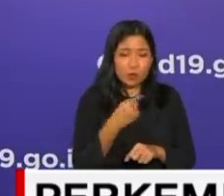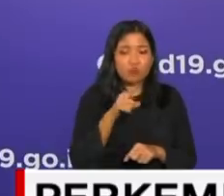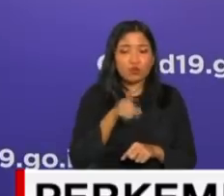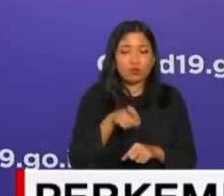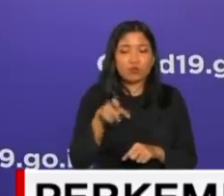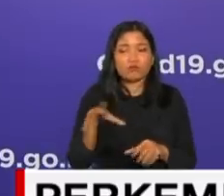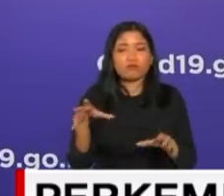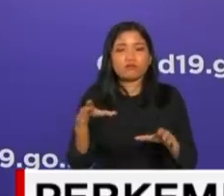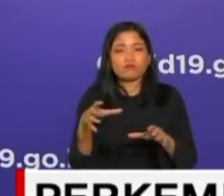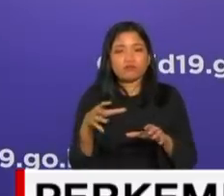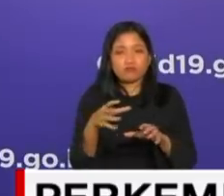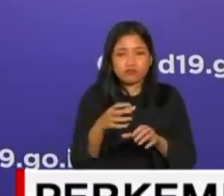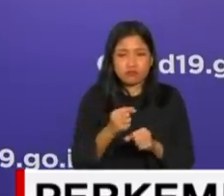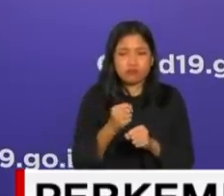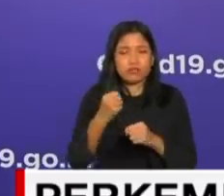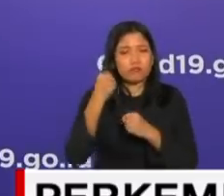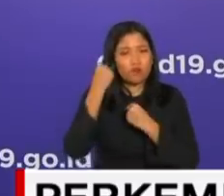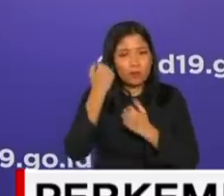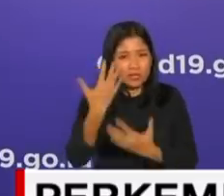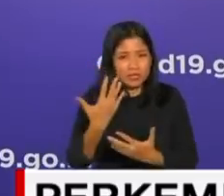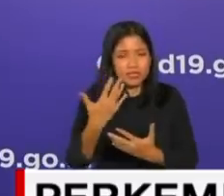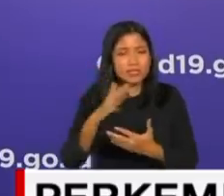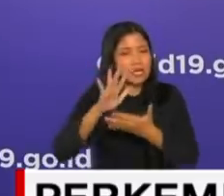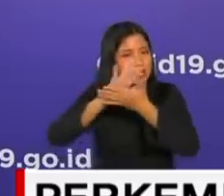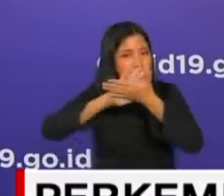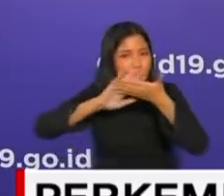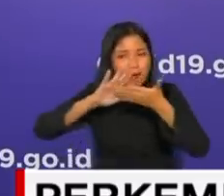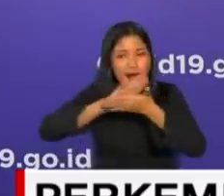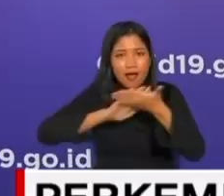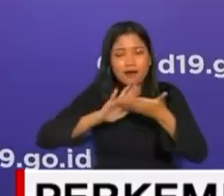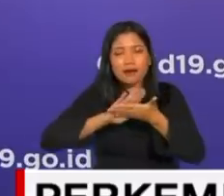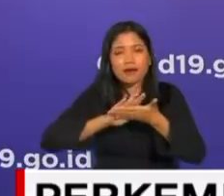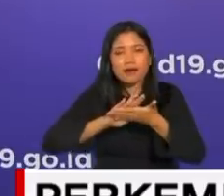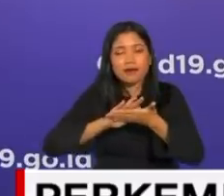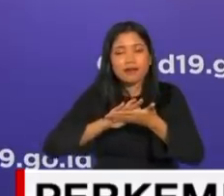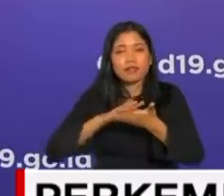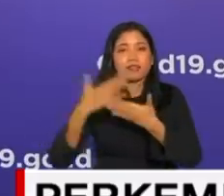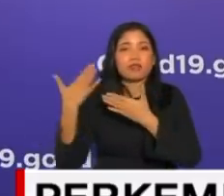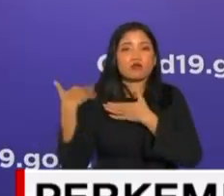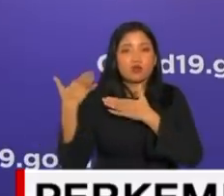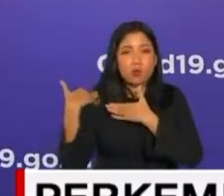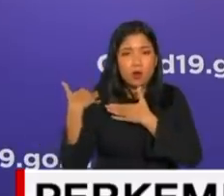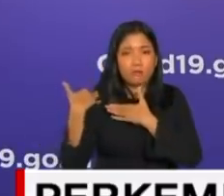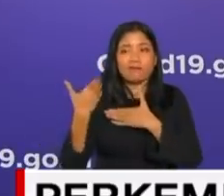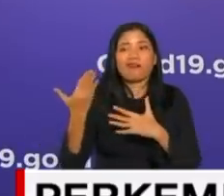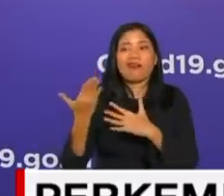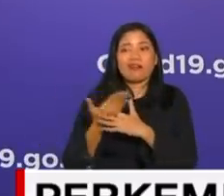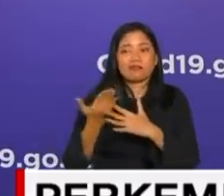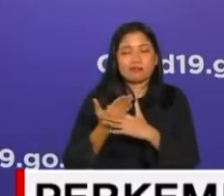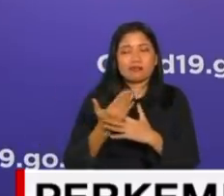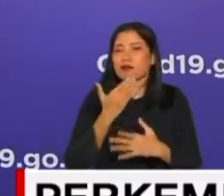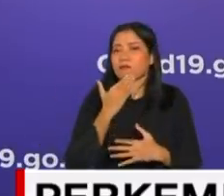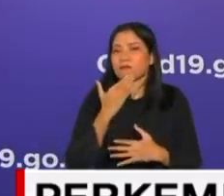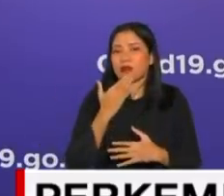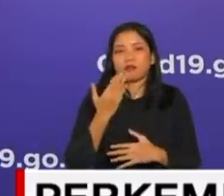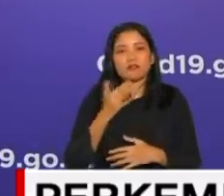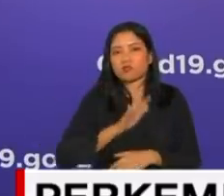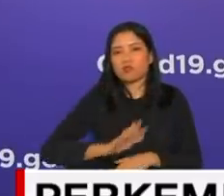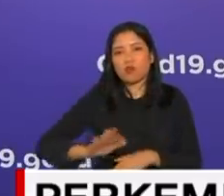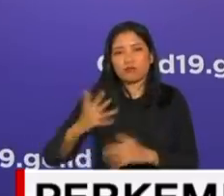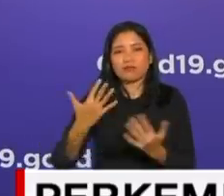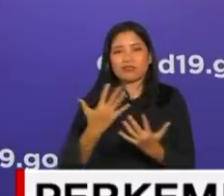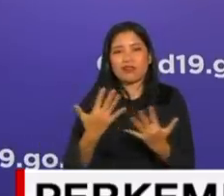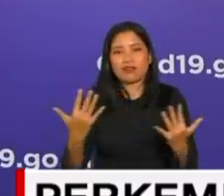dan kemudian bisa dipertanggungjawabkan serta mudah diakses oleh seluruh masyarakat